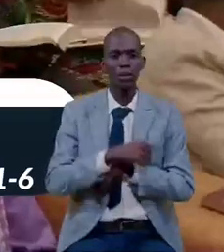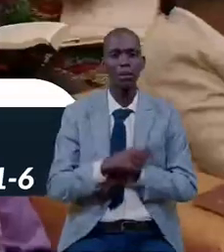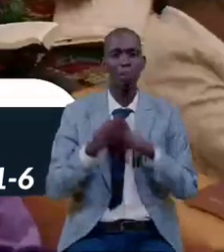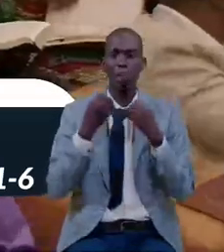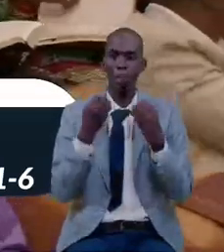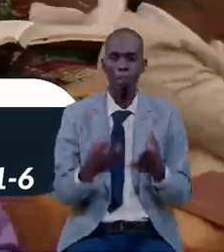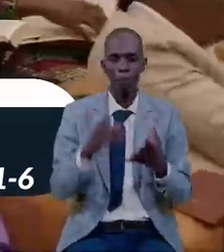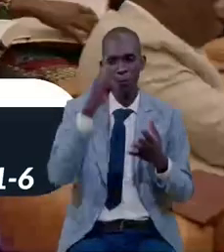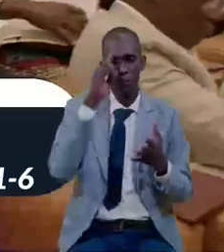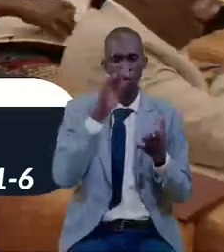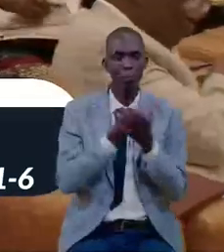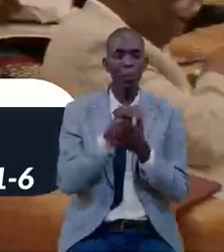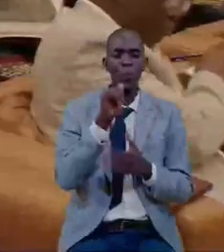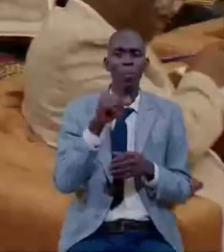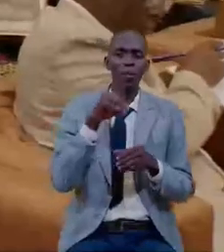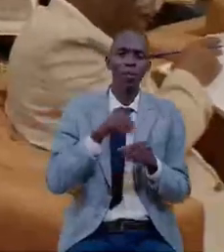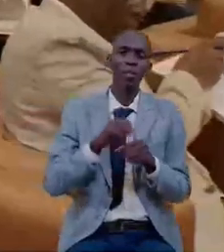en son nom.